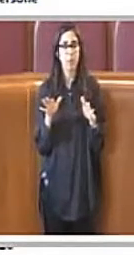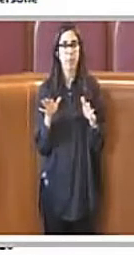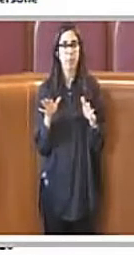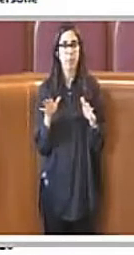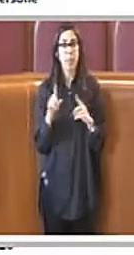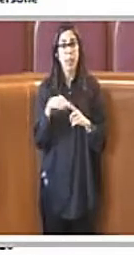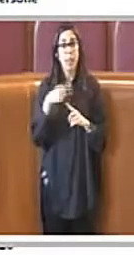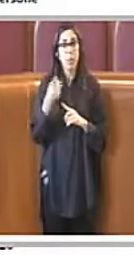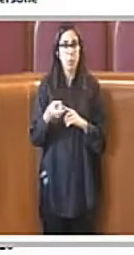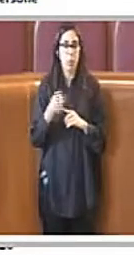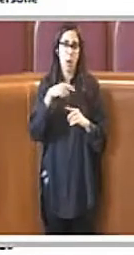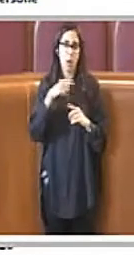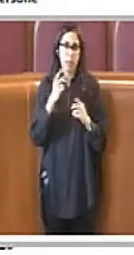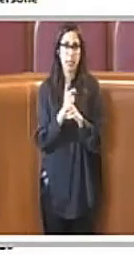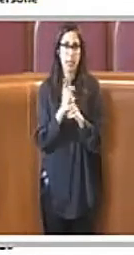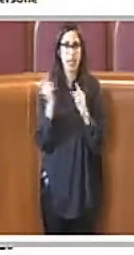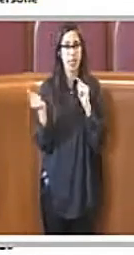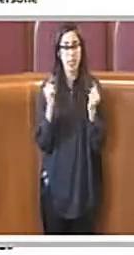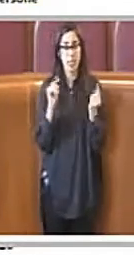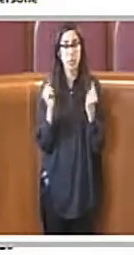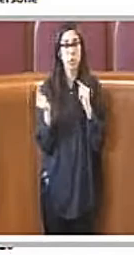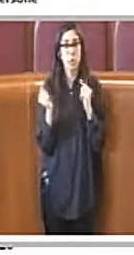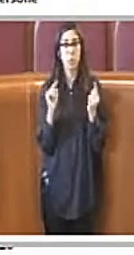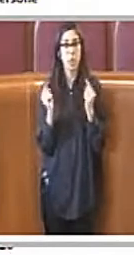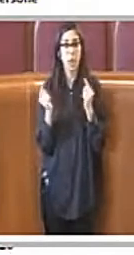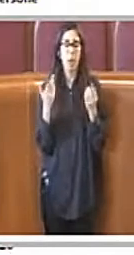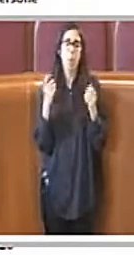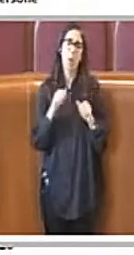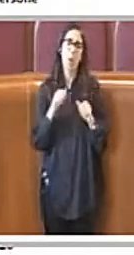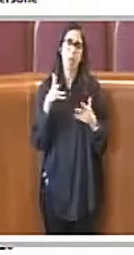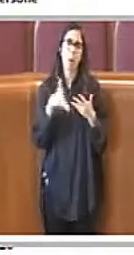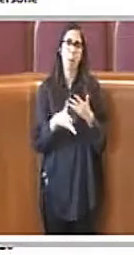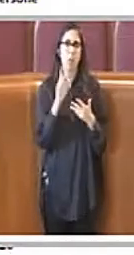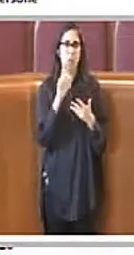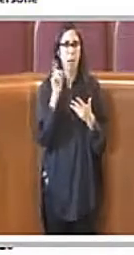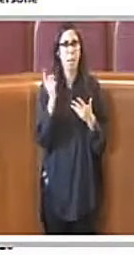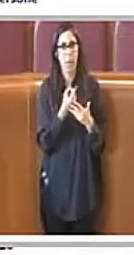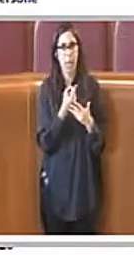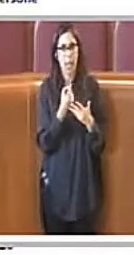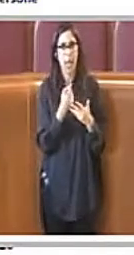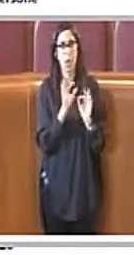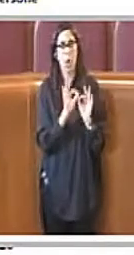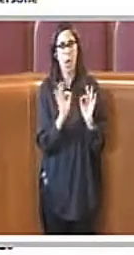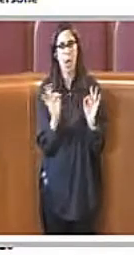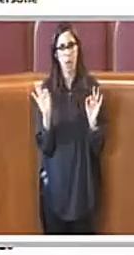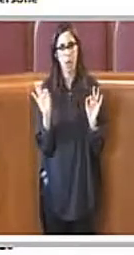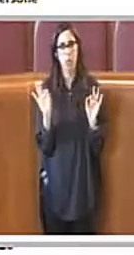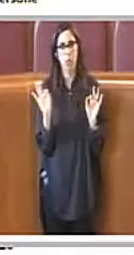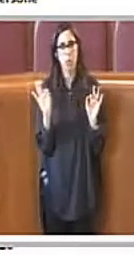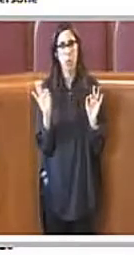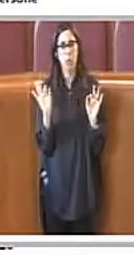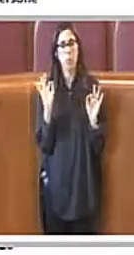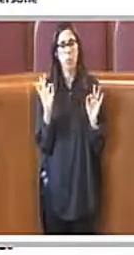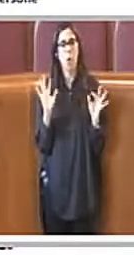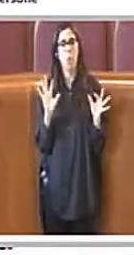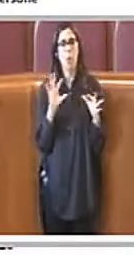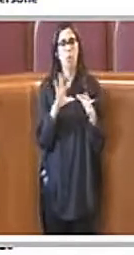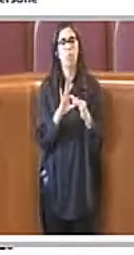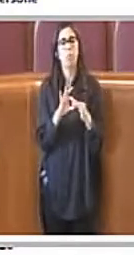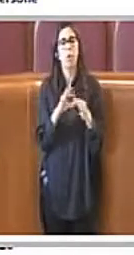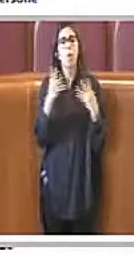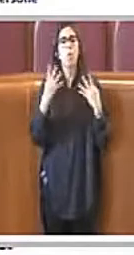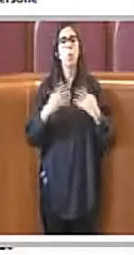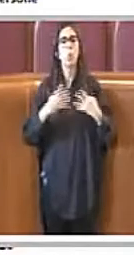ci troveremo a discutere, potremmo poi approfondire anche meglio alcuni aspetti legati al